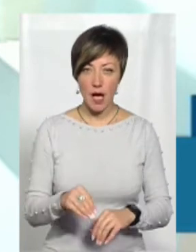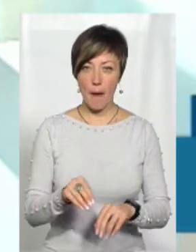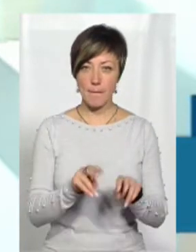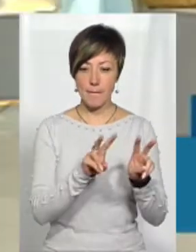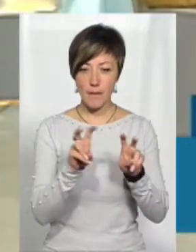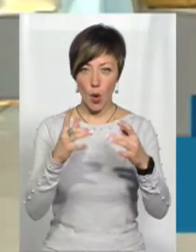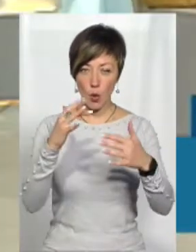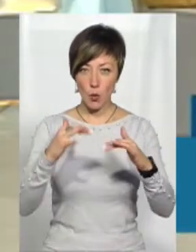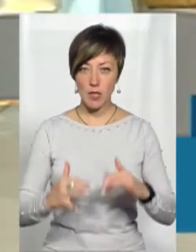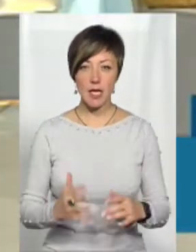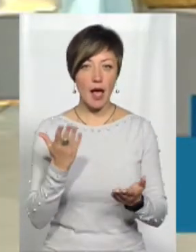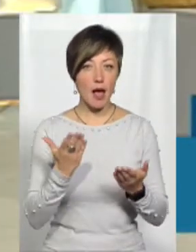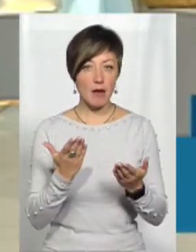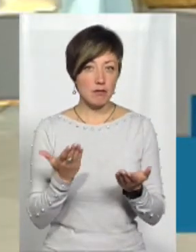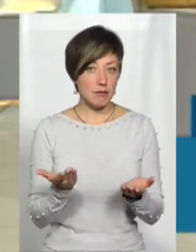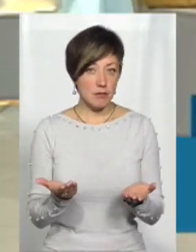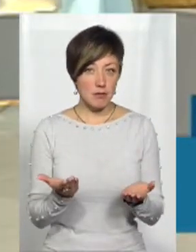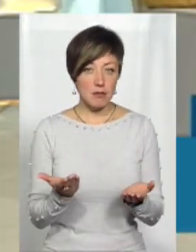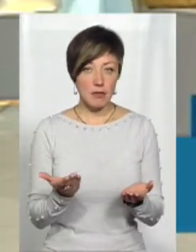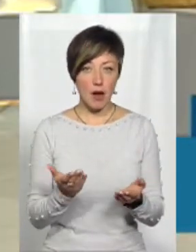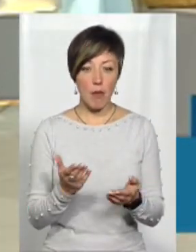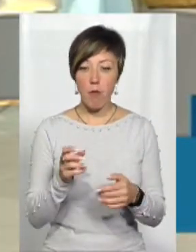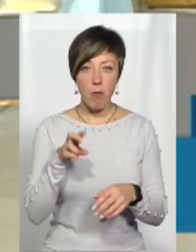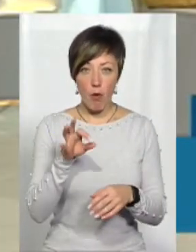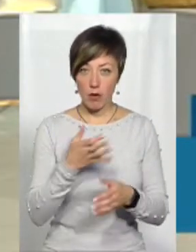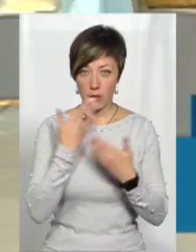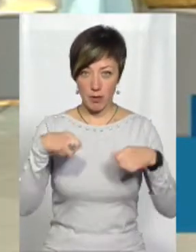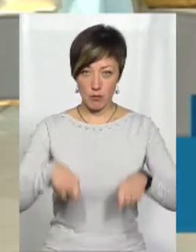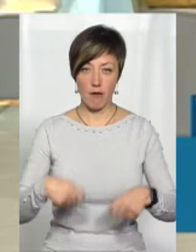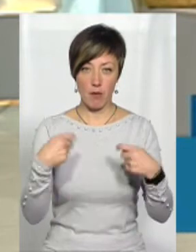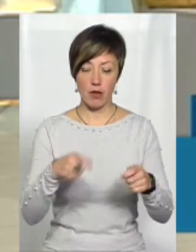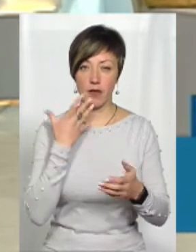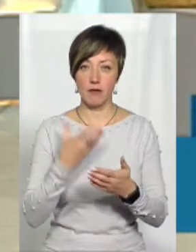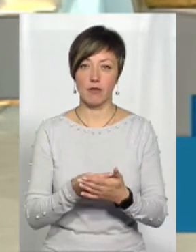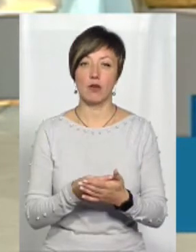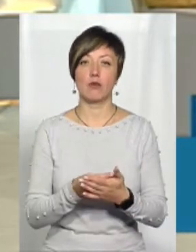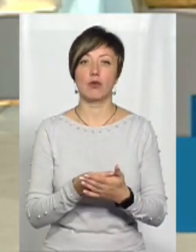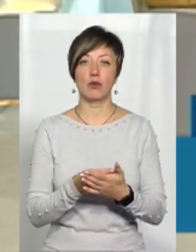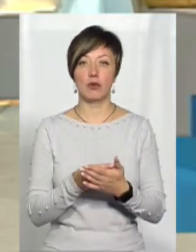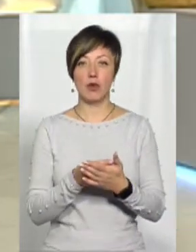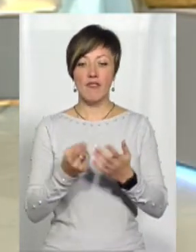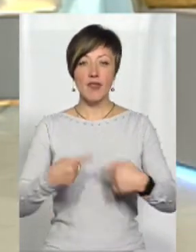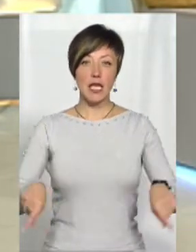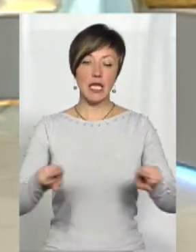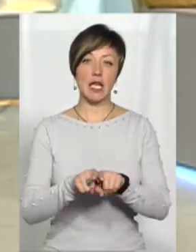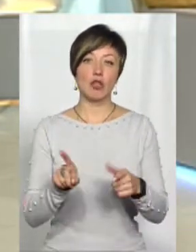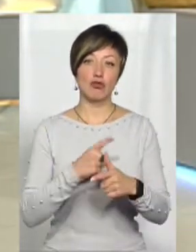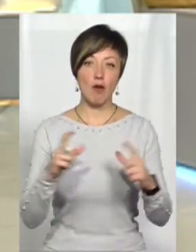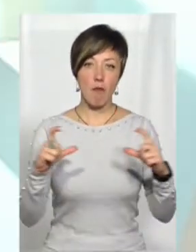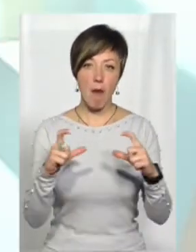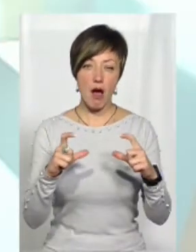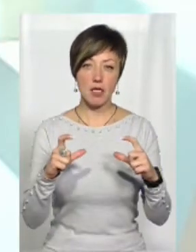продукція, от, інакше вона не буде, ну, мати право продавати її в своєму, значить, відділі там чи в